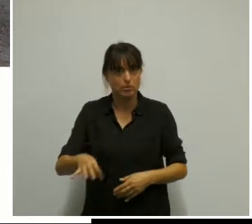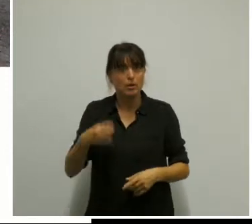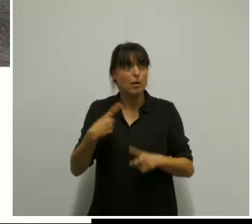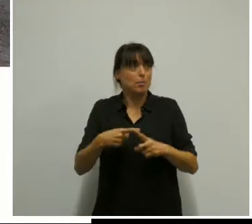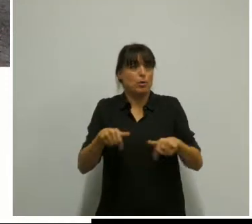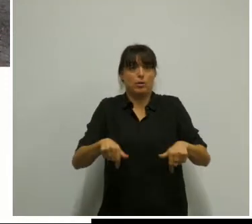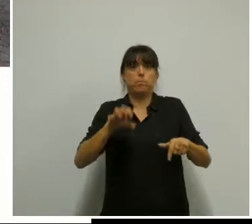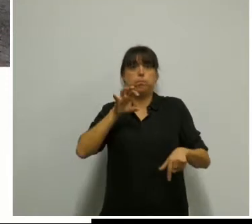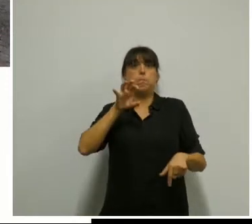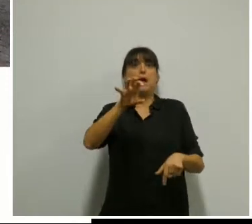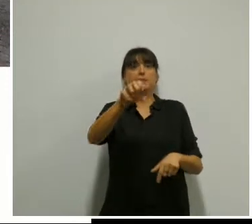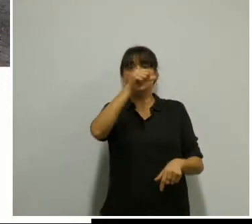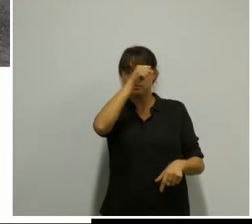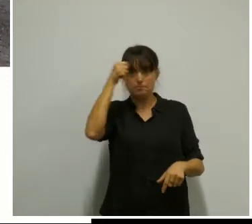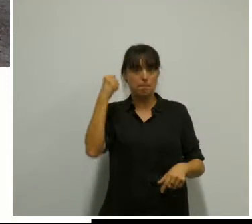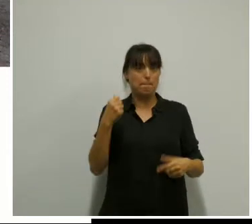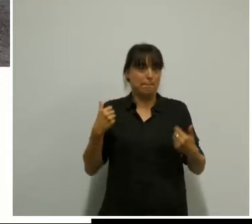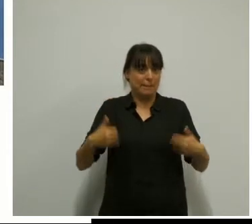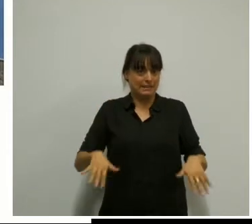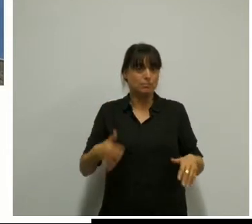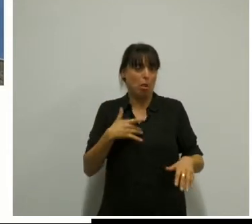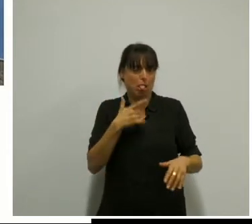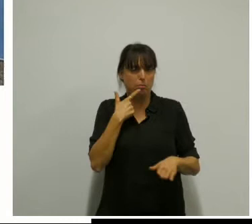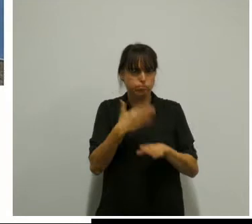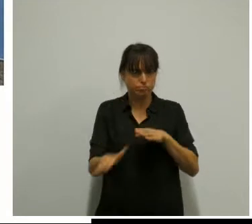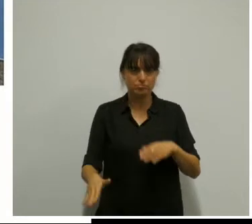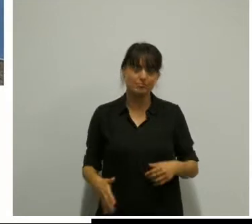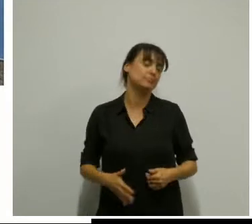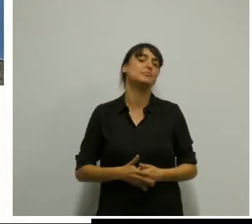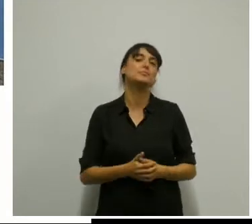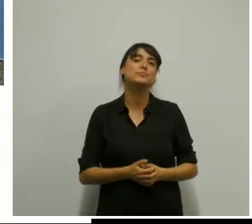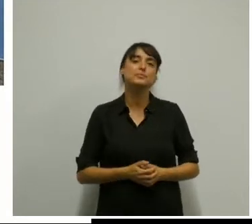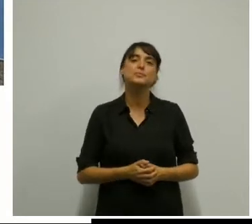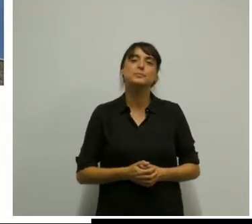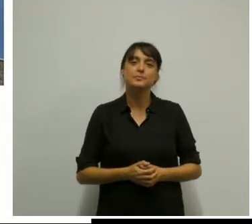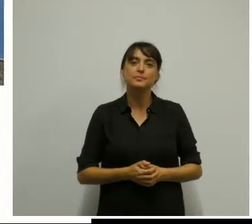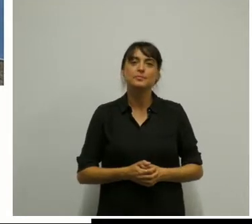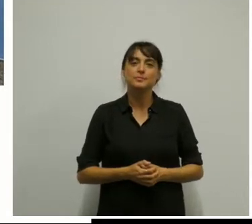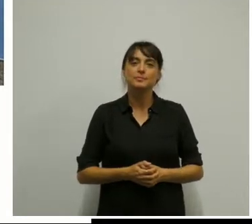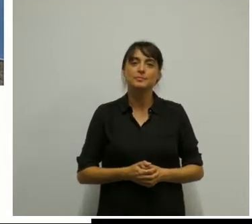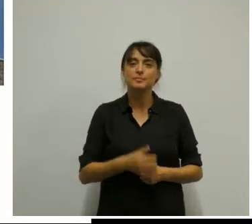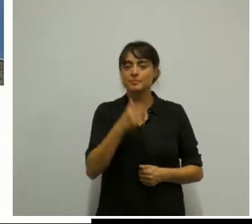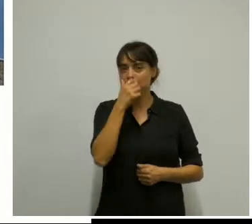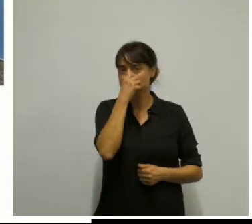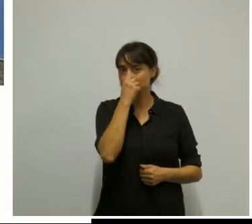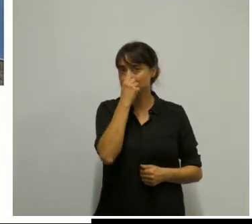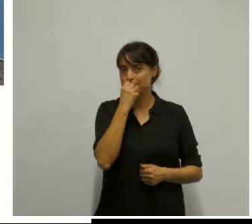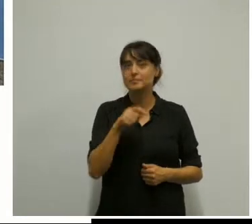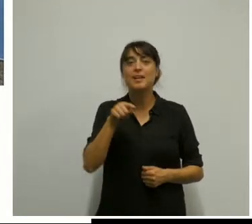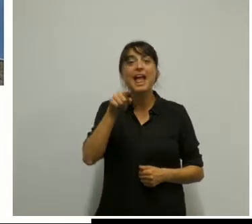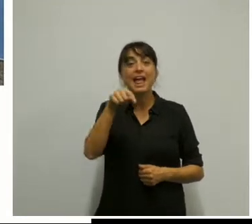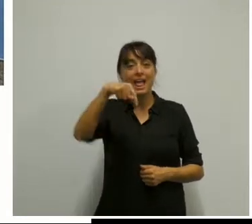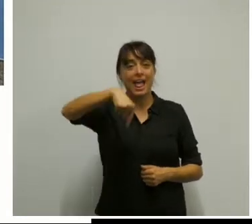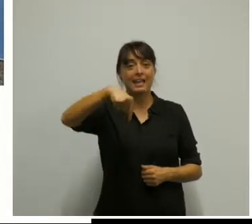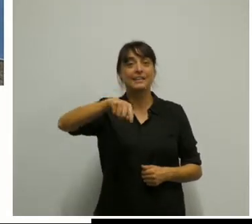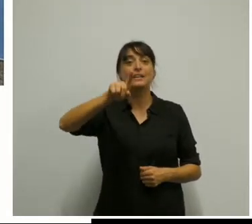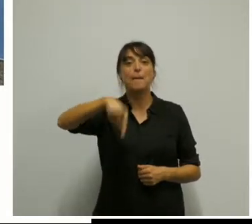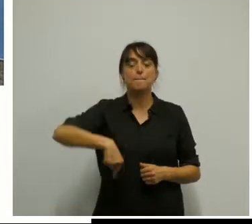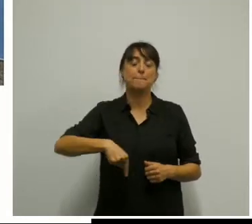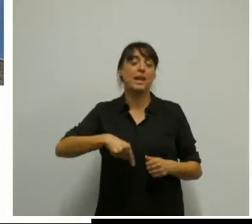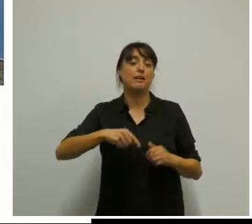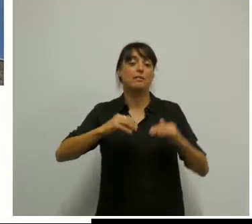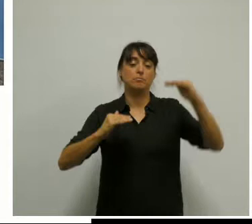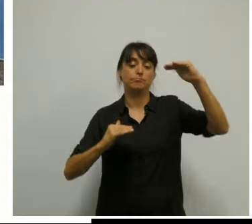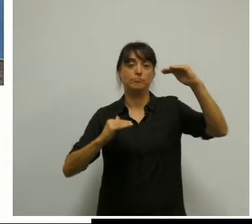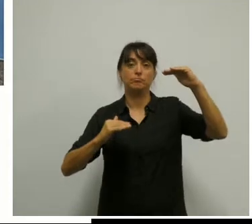país, ja veieu que fa bastanta caloreta, no? Després aquí també tenim, hi havia una zona, un desnivell, doncs hem posat una zona de jocs senzill, un